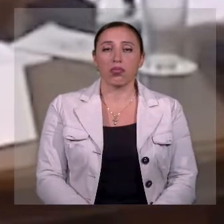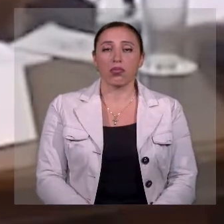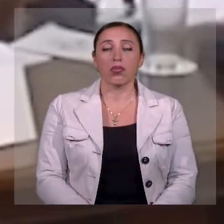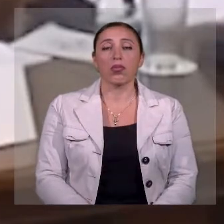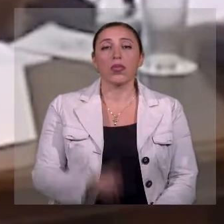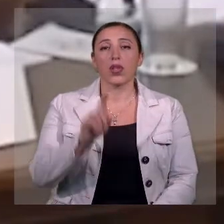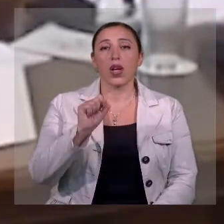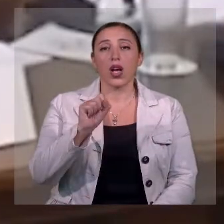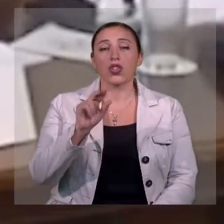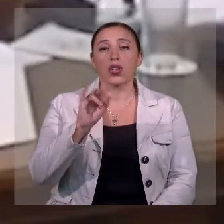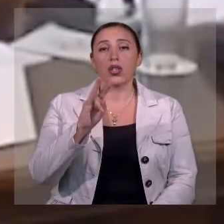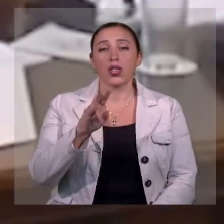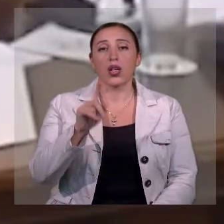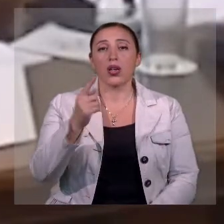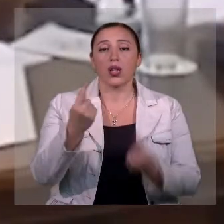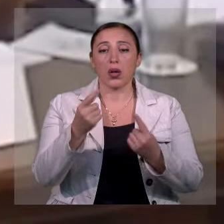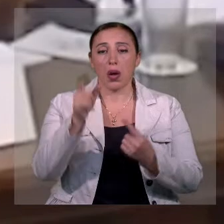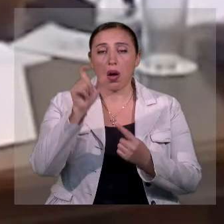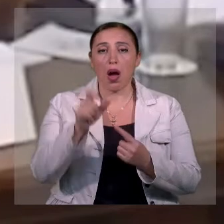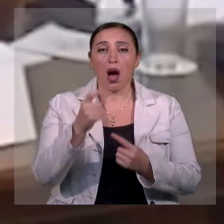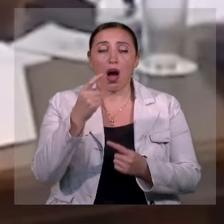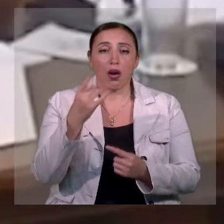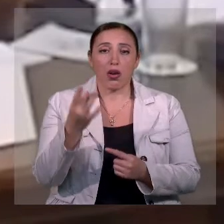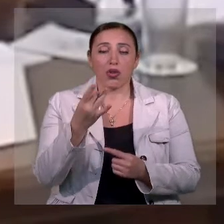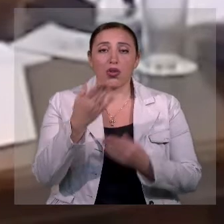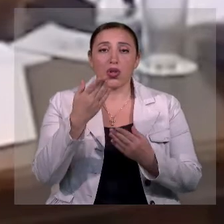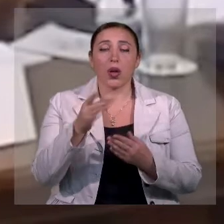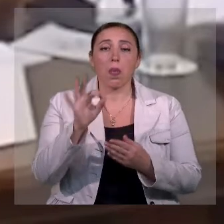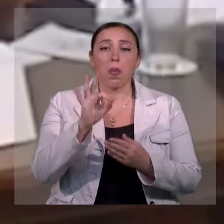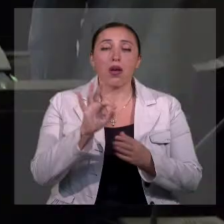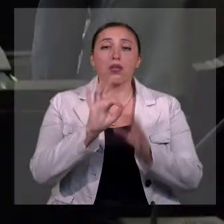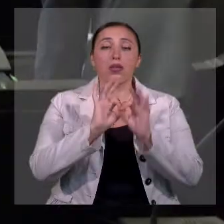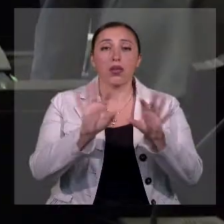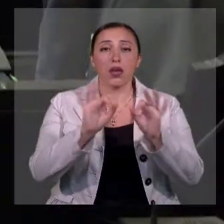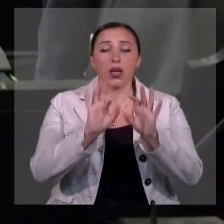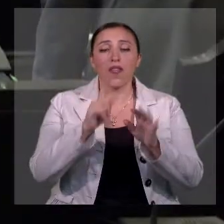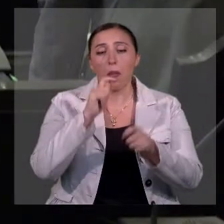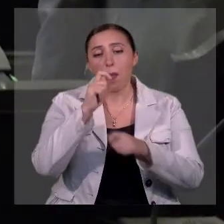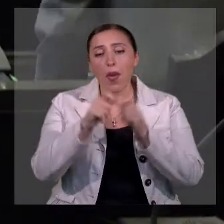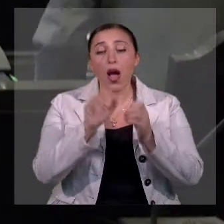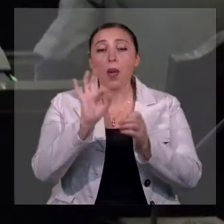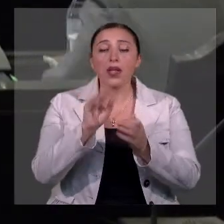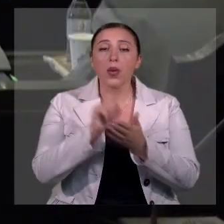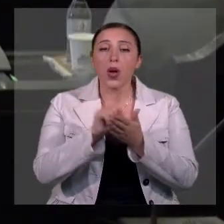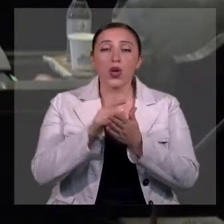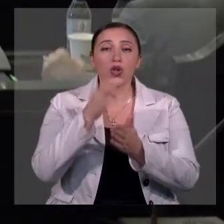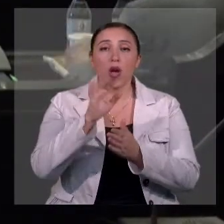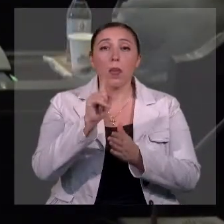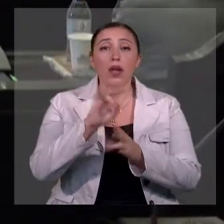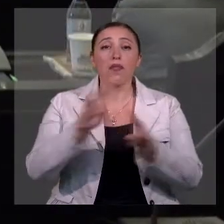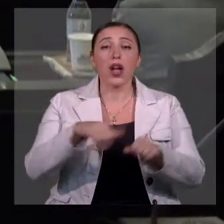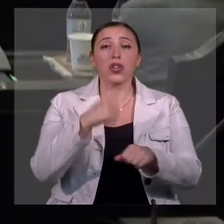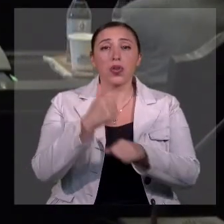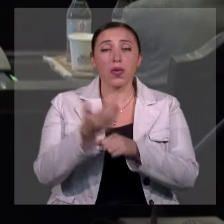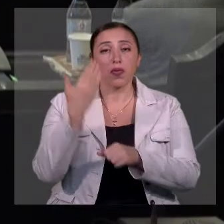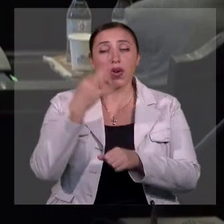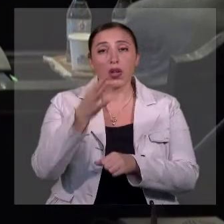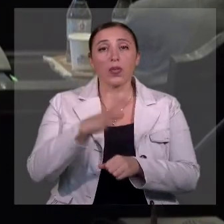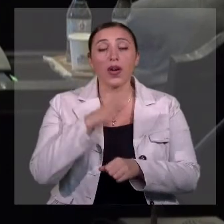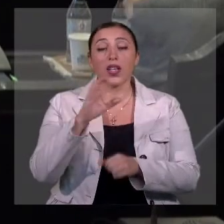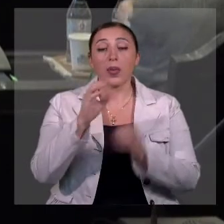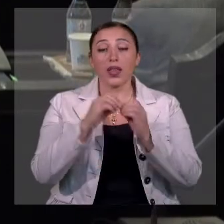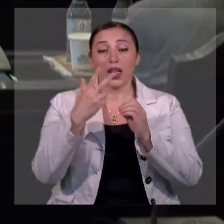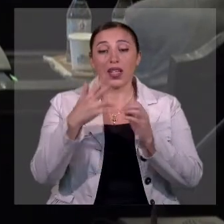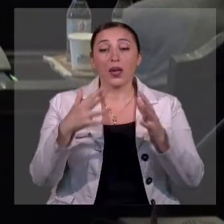Խաչատրյանն առաջին պաշտոնյան է, որ հրապարակում է այս թիվը առանց մանրամասներ ներկայացնելու։ Մինչ այդ վարչապետը տեղեկացրել էր, որ սեպտեմբերի 13-ի